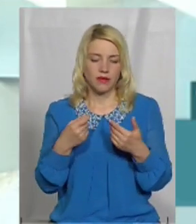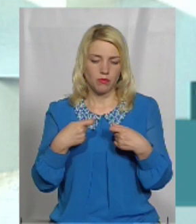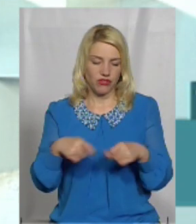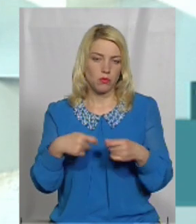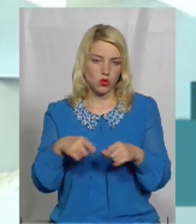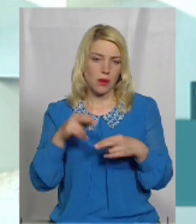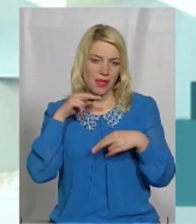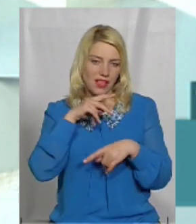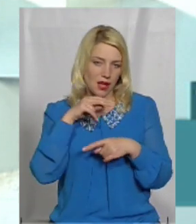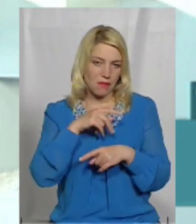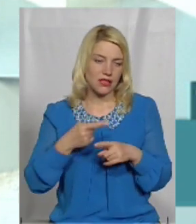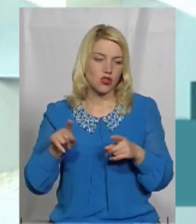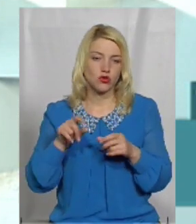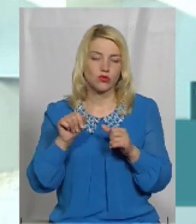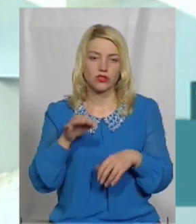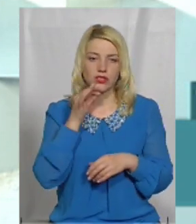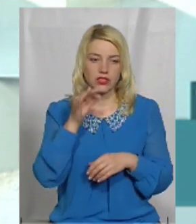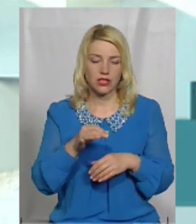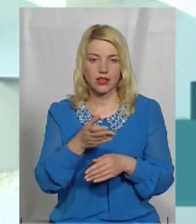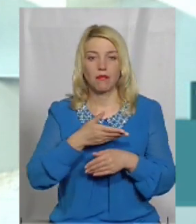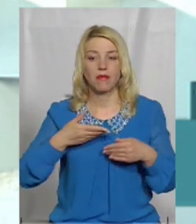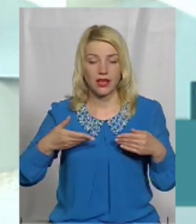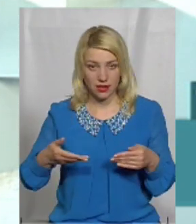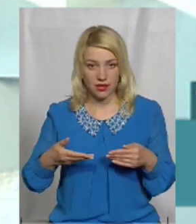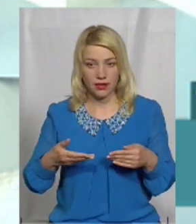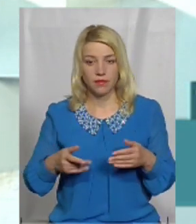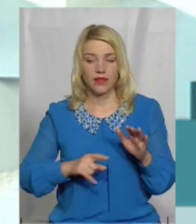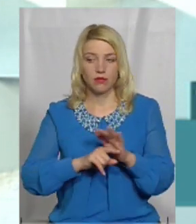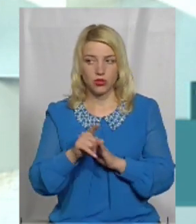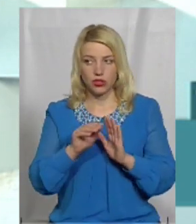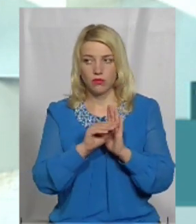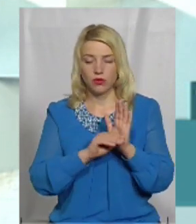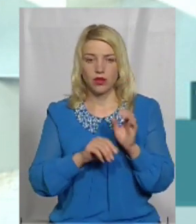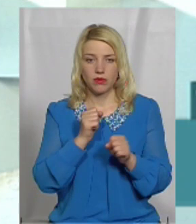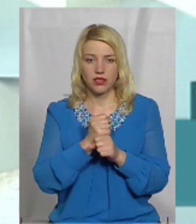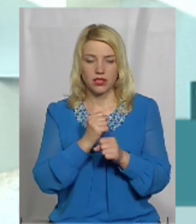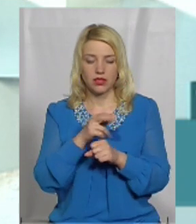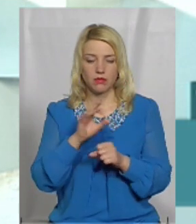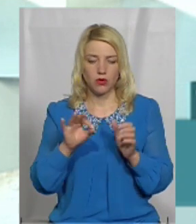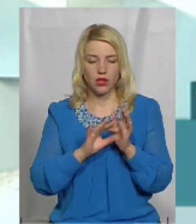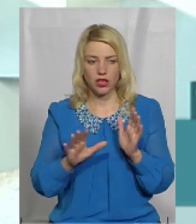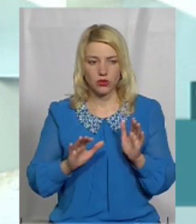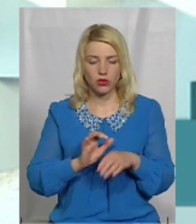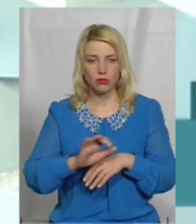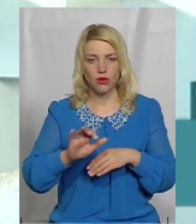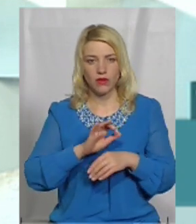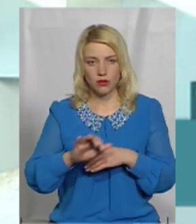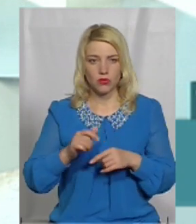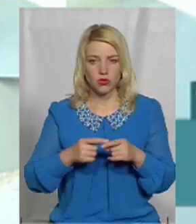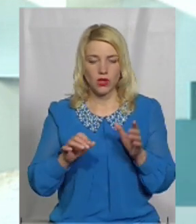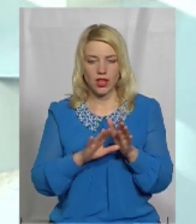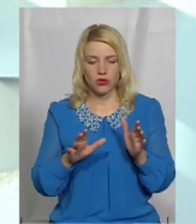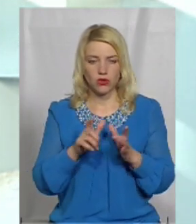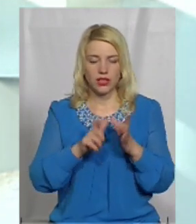медикаментів. Що можемо сказати? Ми почали програма діяти по електронному виписку